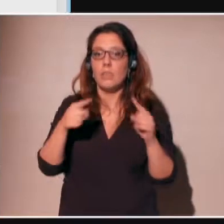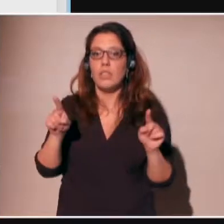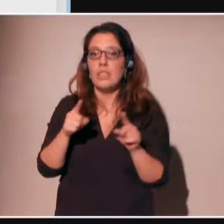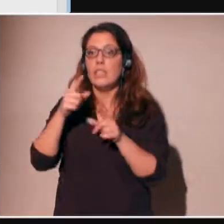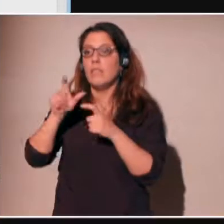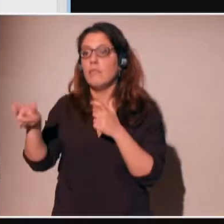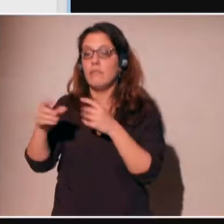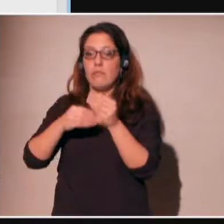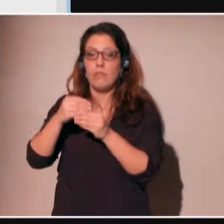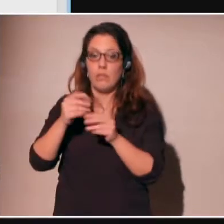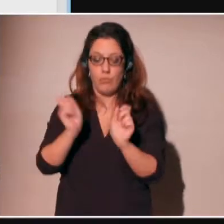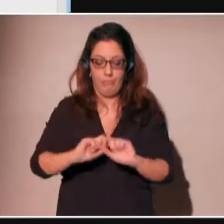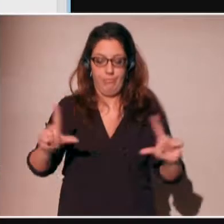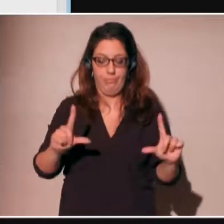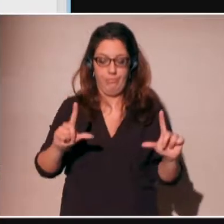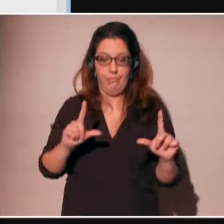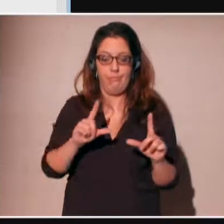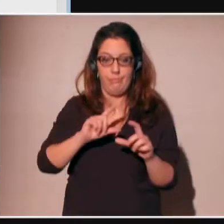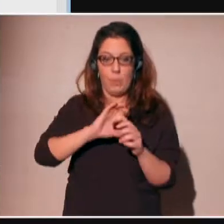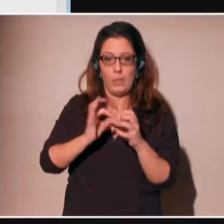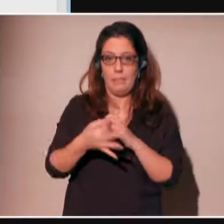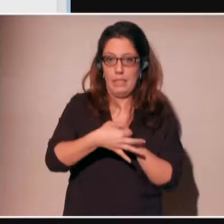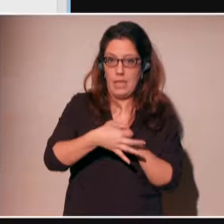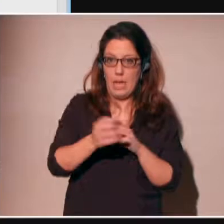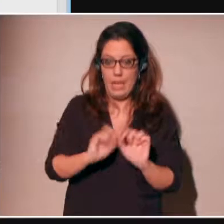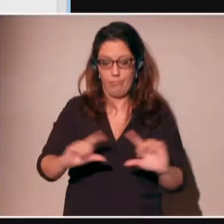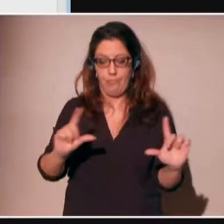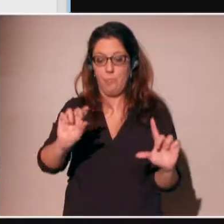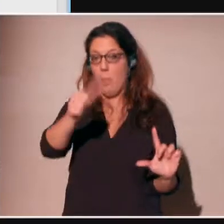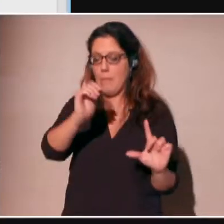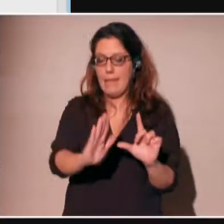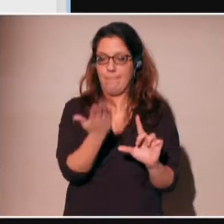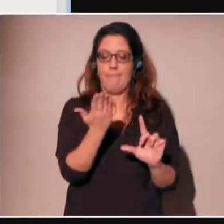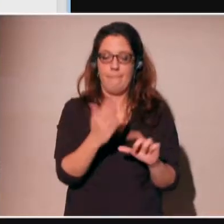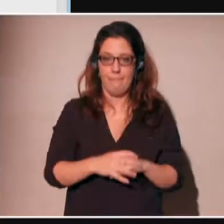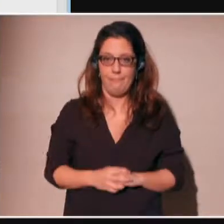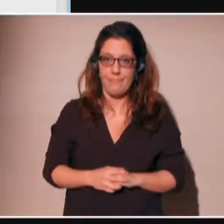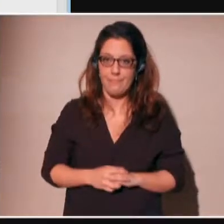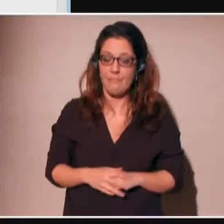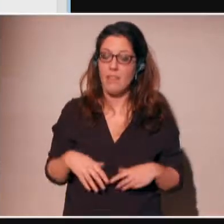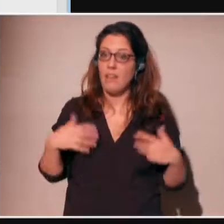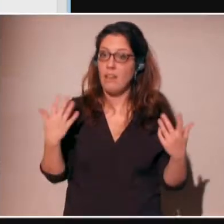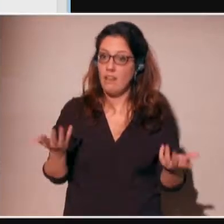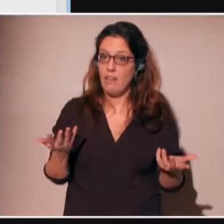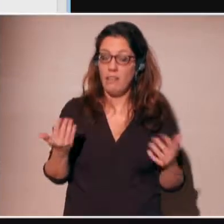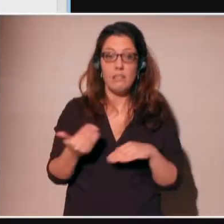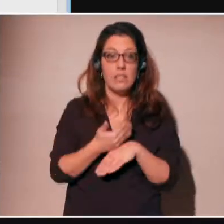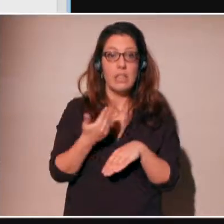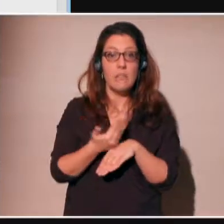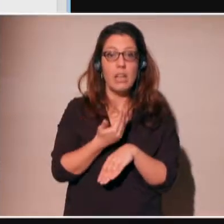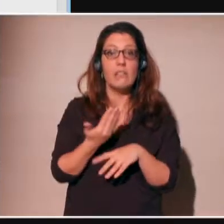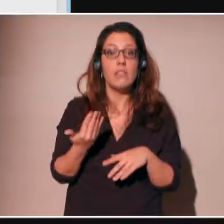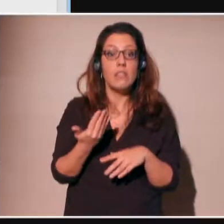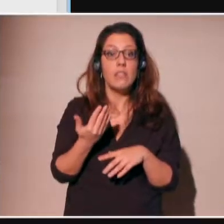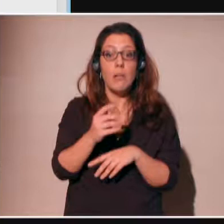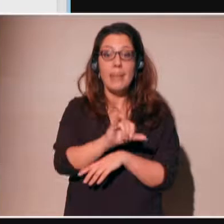Et alors, on tombe sur cette page Wikipédia, qui est le premier résultat à apparaître. Et là, que se passe-t-il? L'IA lit